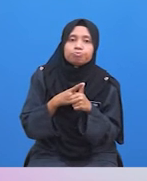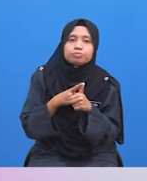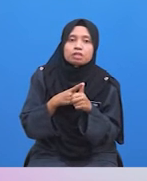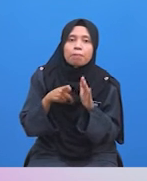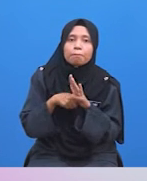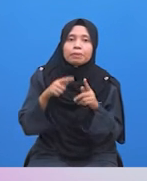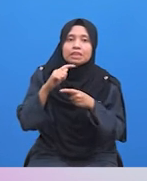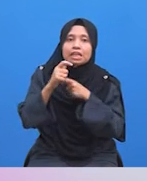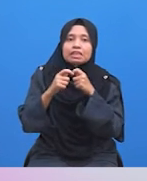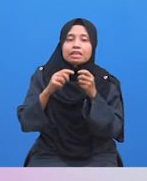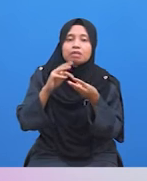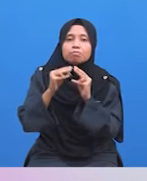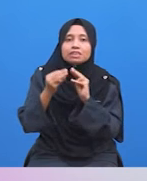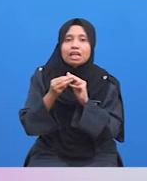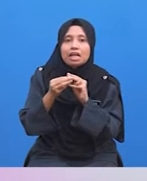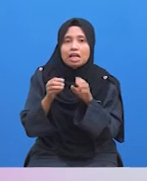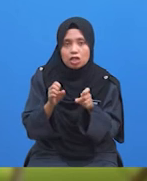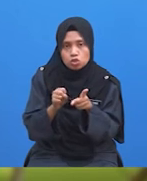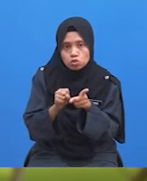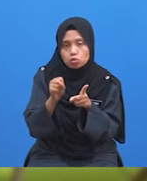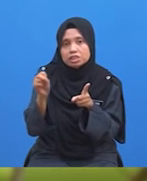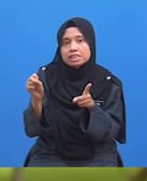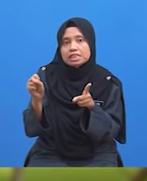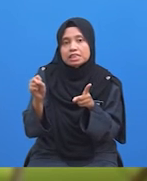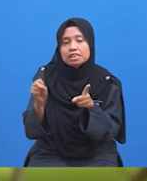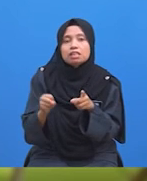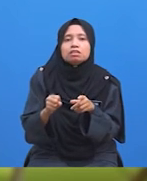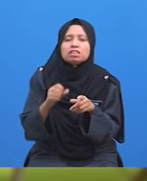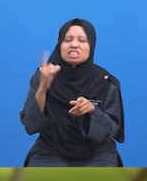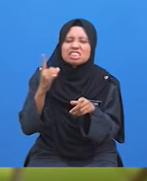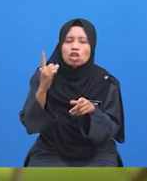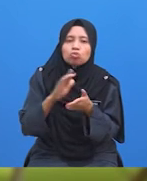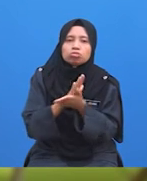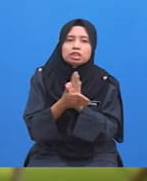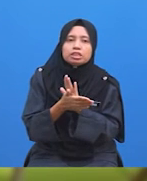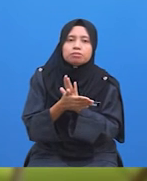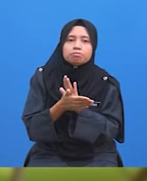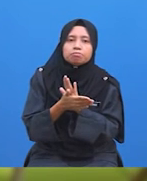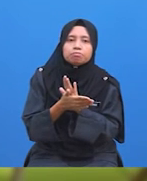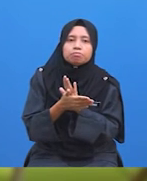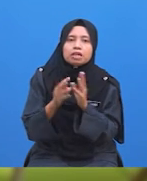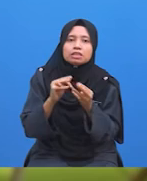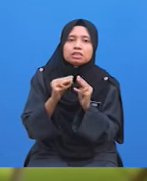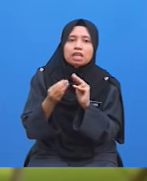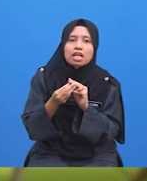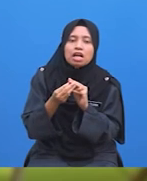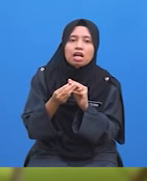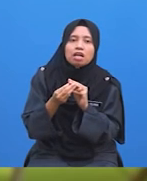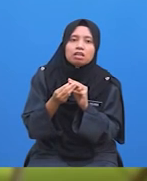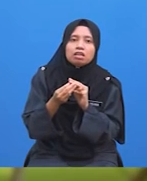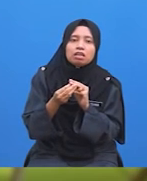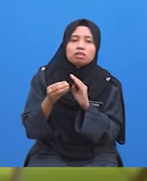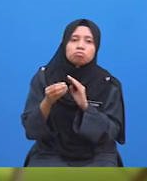peningkatan masalah sosial antara masalah sosial yang sering berlaku ialah masalah jenayah